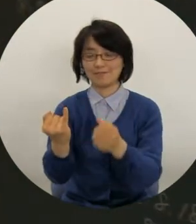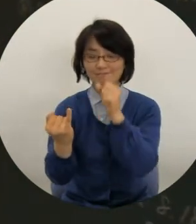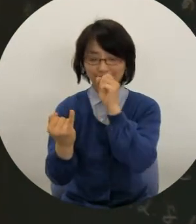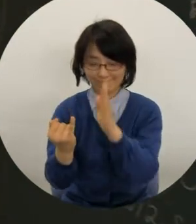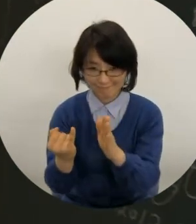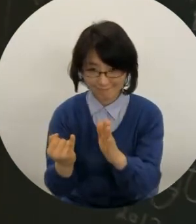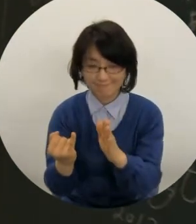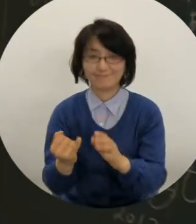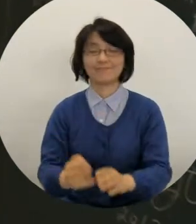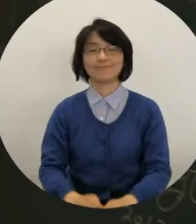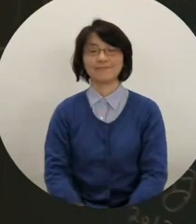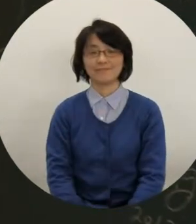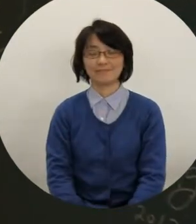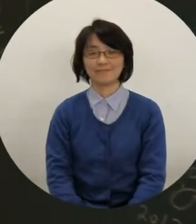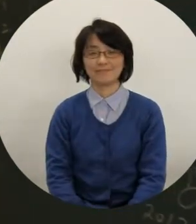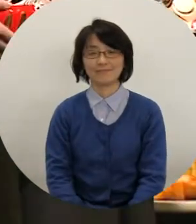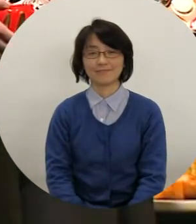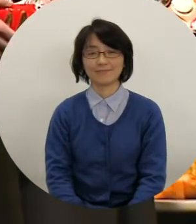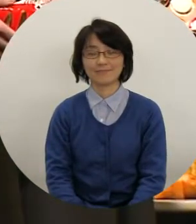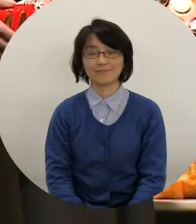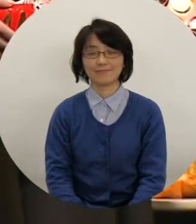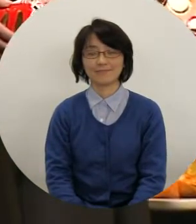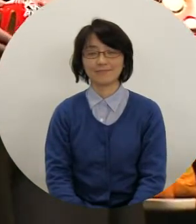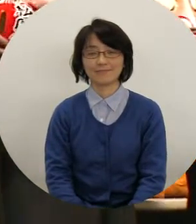よろしくお願いします。